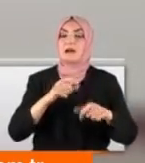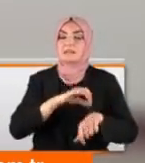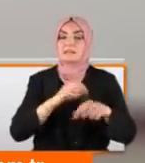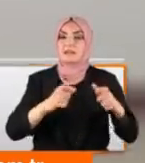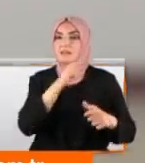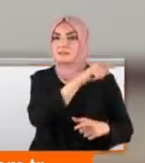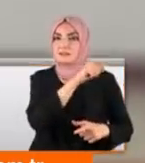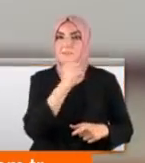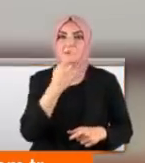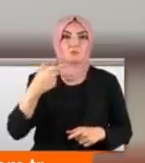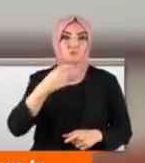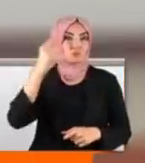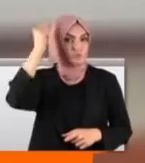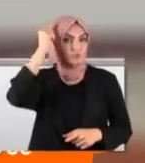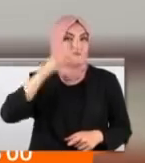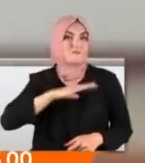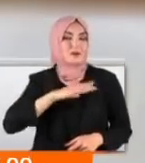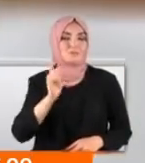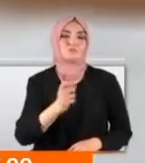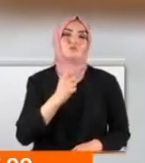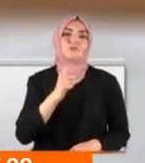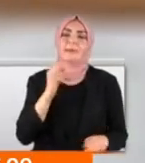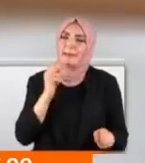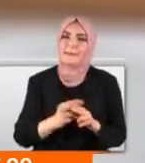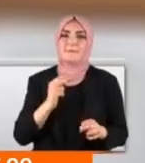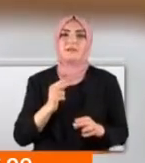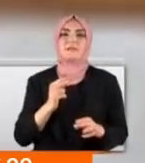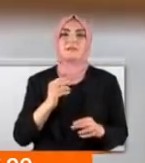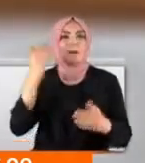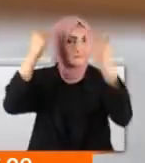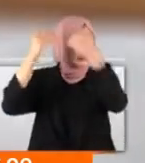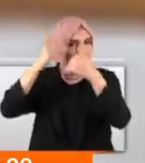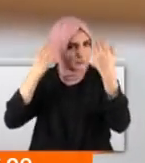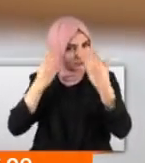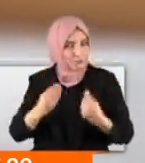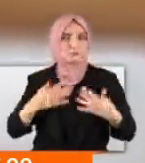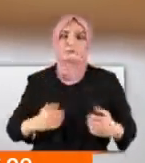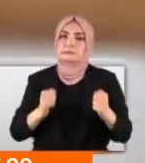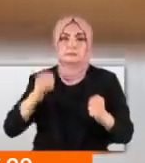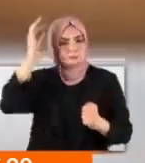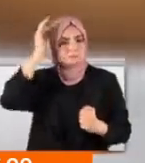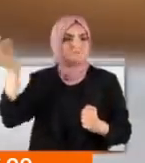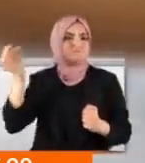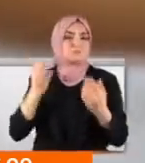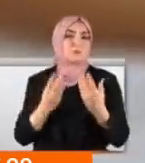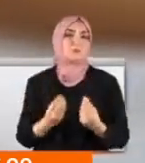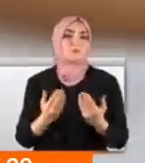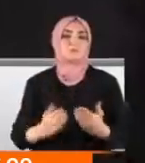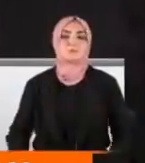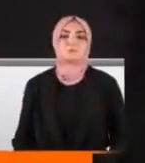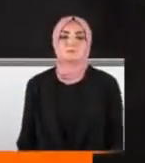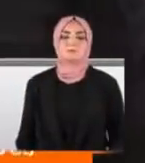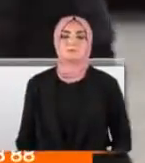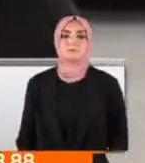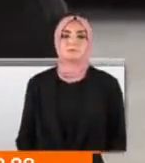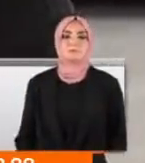olduğu tespit edildi. Hemen operasyona girdi. Neyse ki o yorgun mermi sağ salim çıkarıldı. Niye konuşmuyorsun çocuğum? Konuşsana.